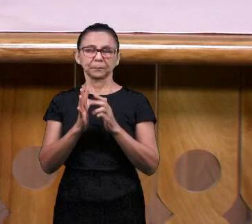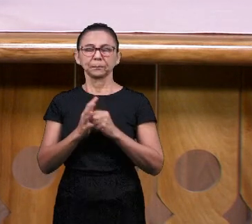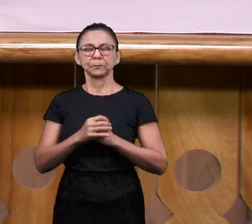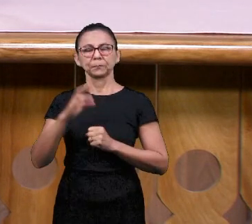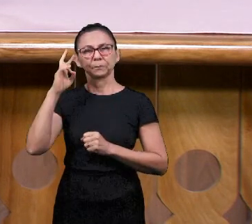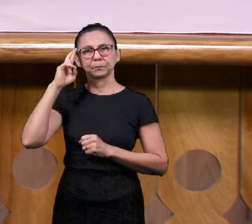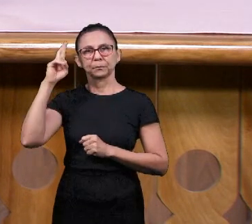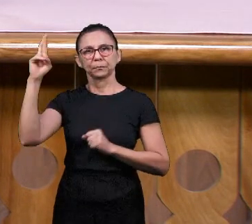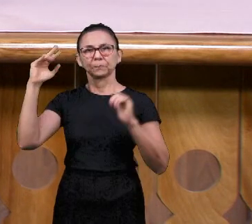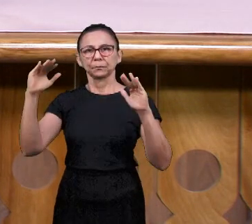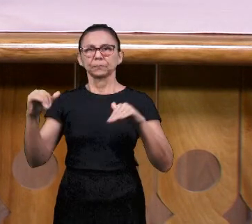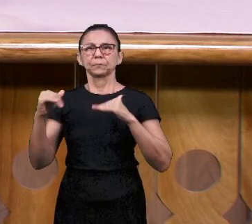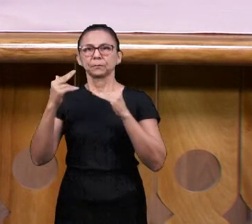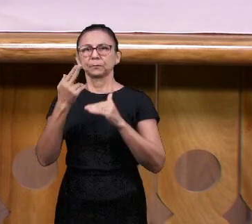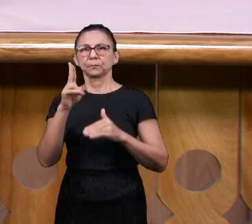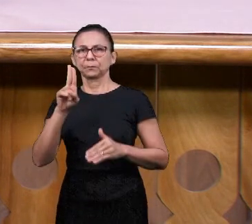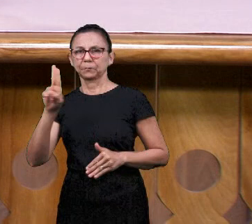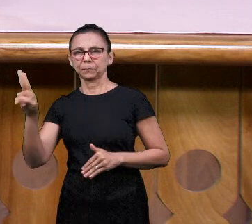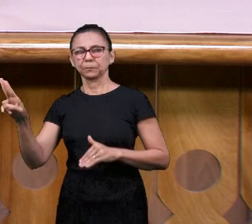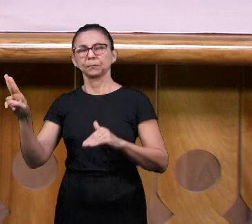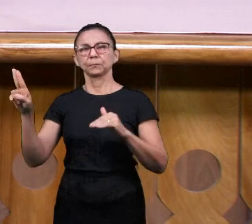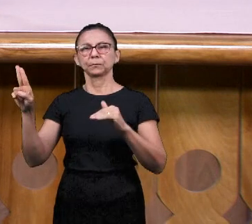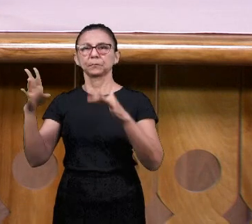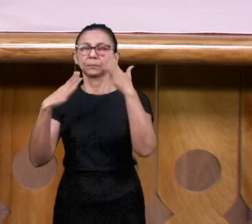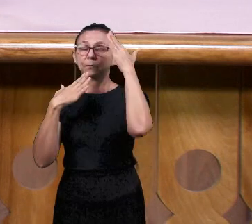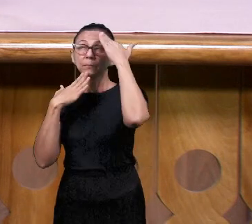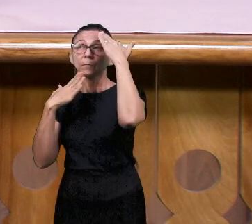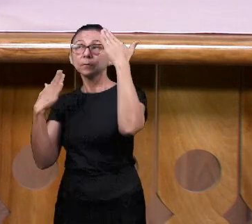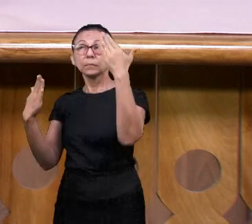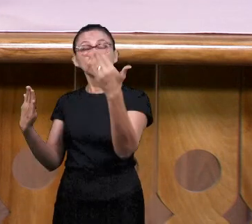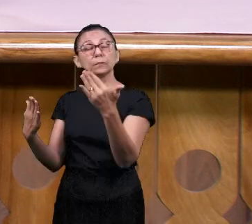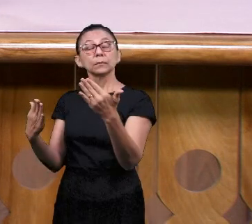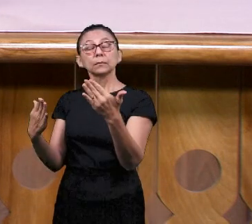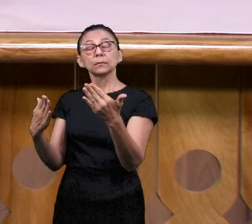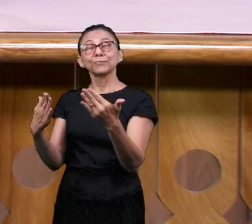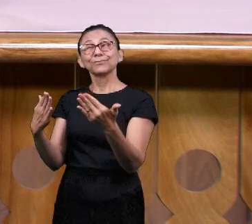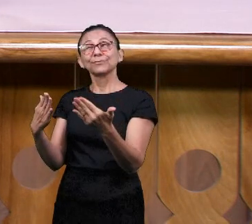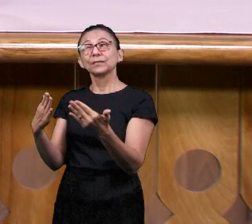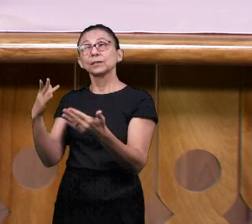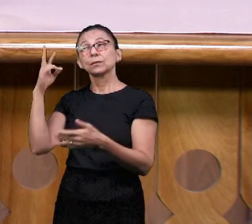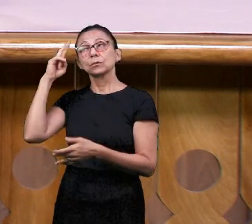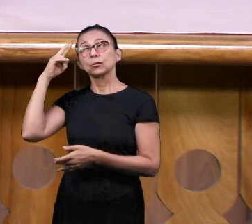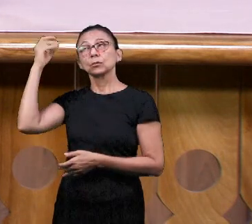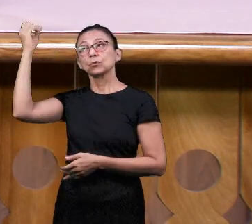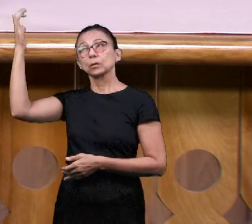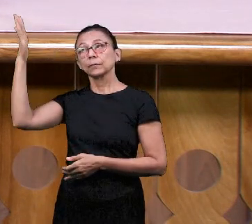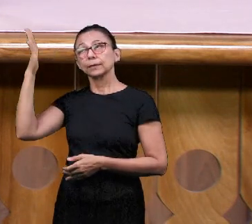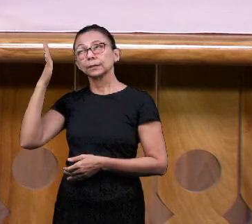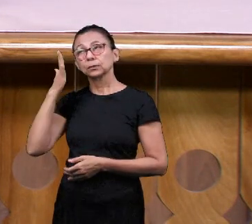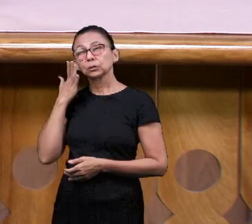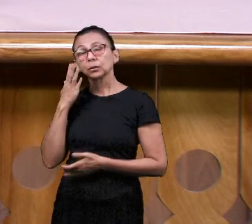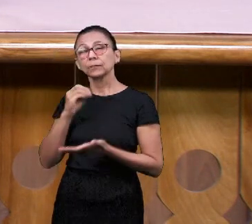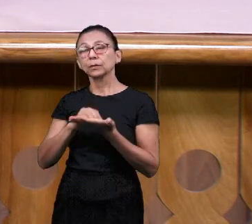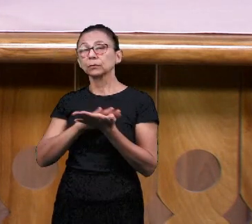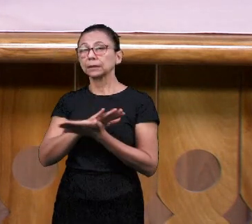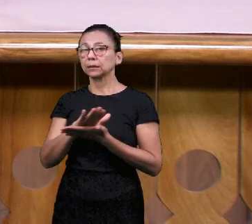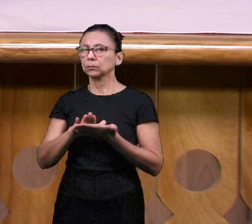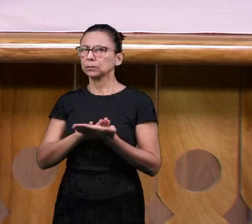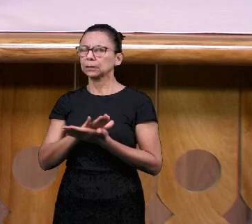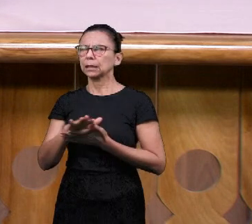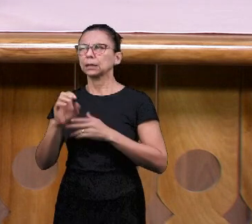prier. Seigneur, nous louons ton nom, nous te remercions, Seigneur, car il ne manque pas la direction de ton esprit, ton